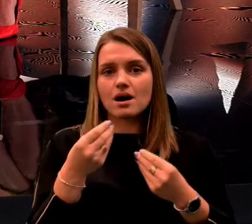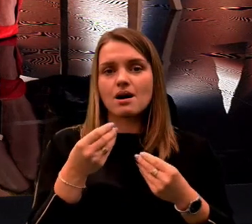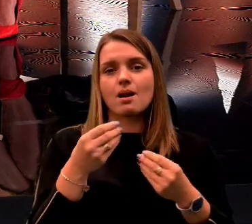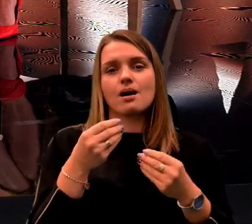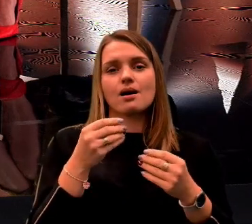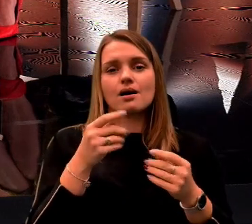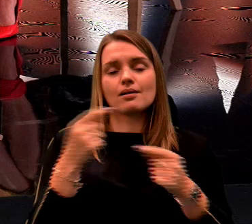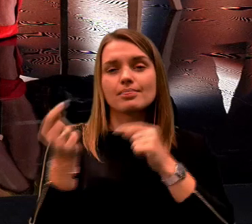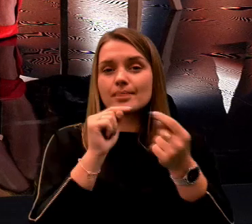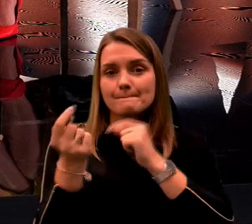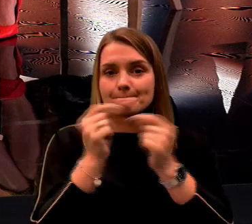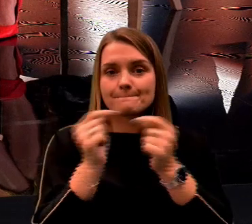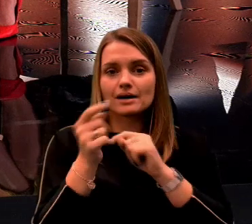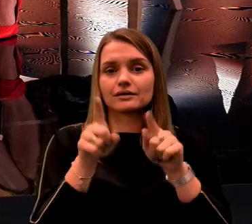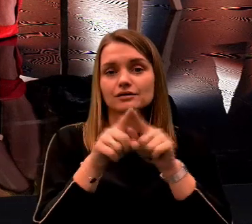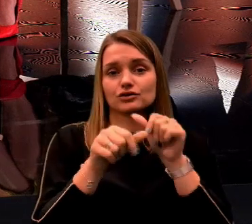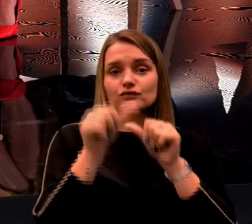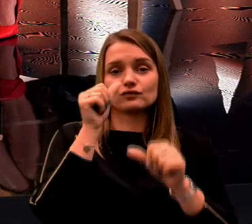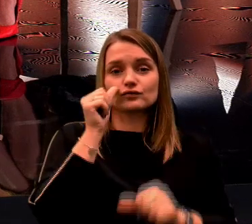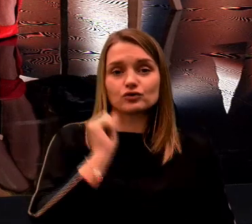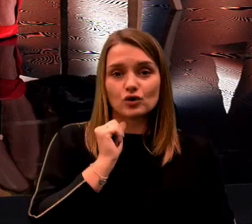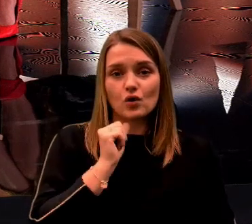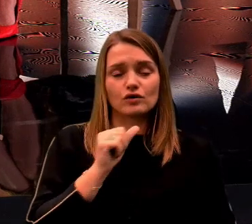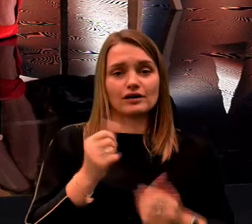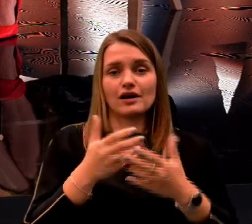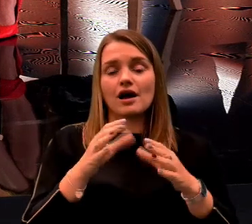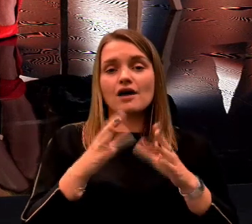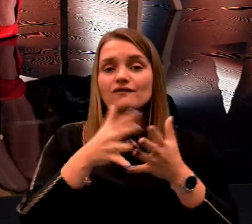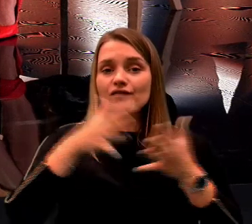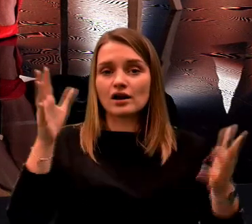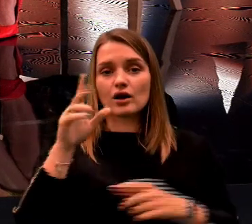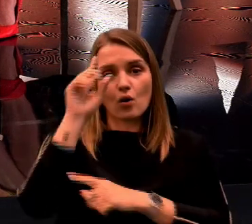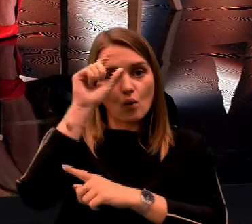której uczestniczyła koleżanka od nas, więc wielkie ukłony też dla państwa.